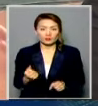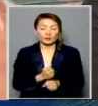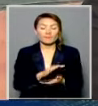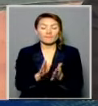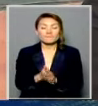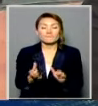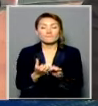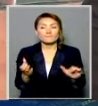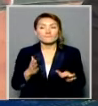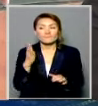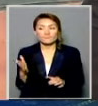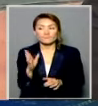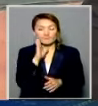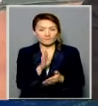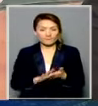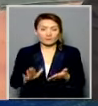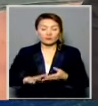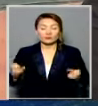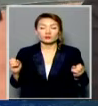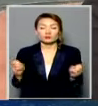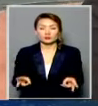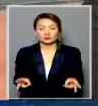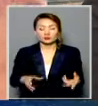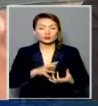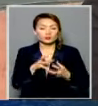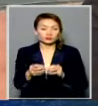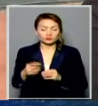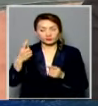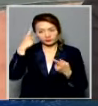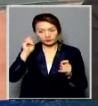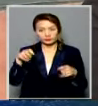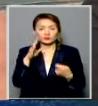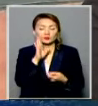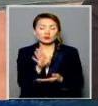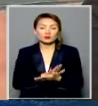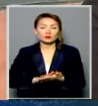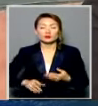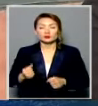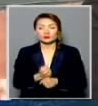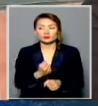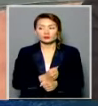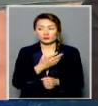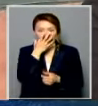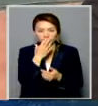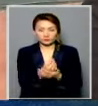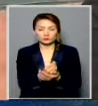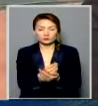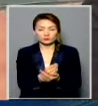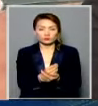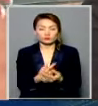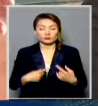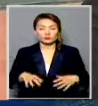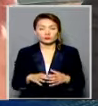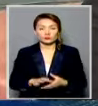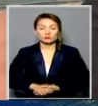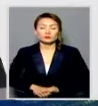состояние трубопроводы водоочистного сооружения. Общая идея – передача водоочистного сооружения в собственность государственного